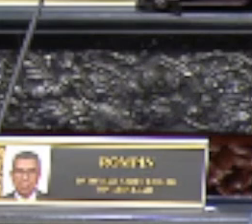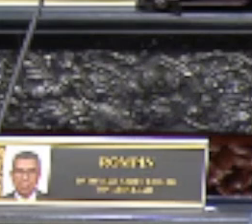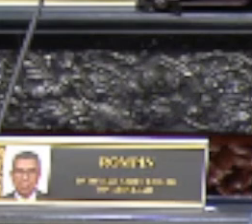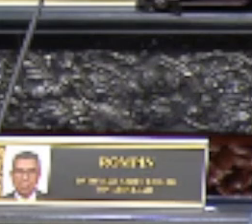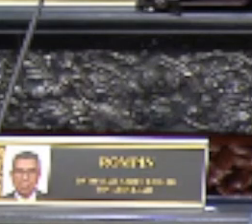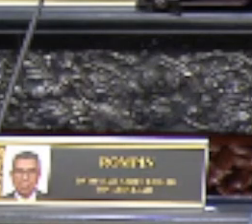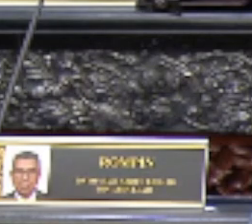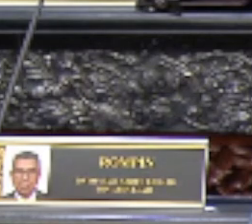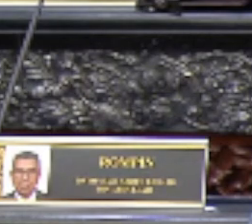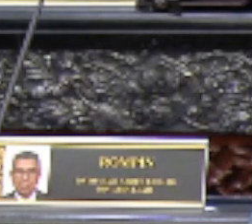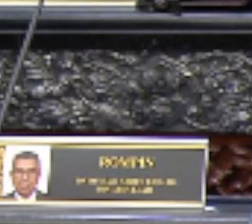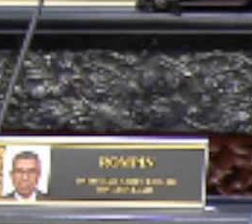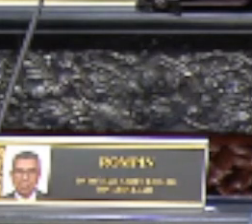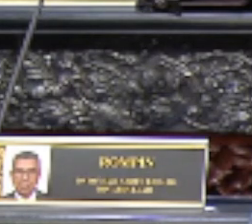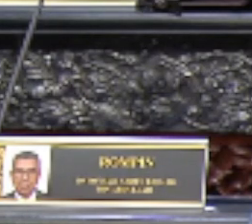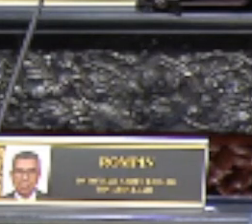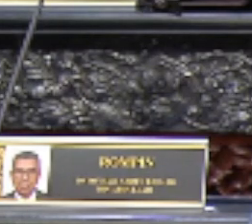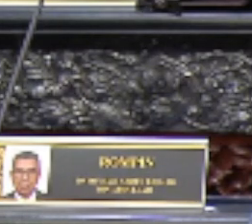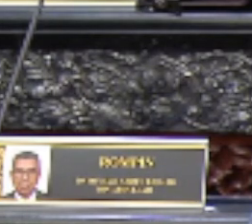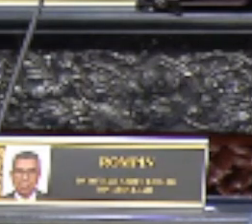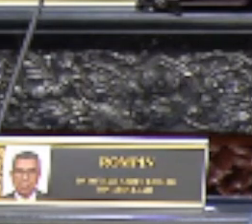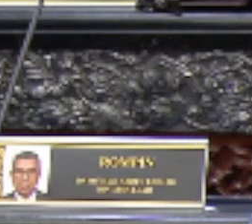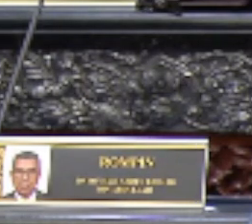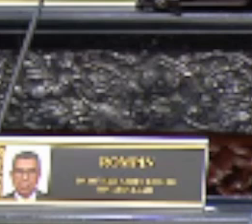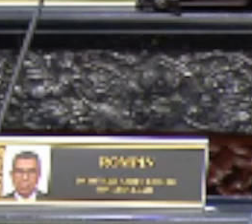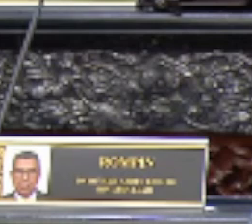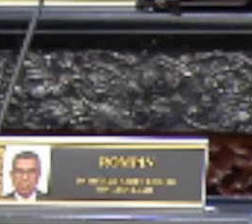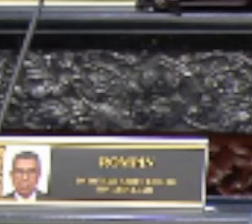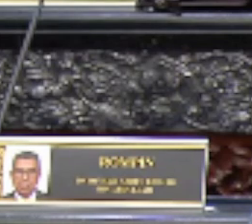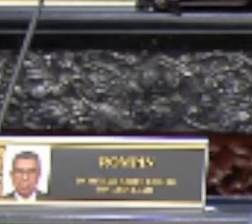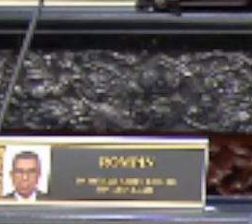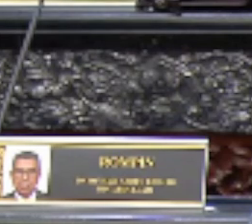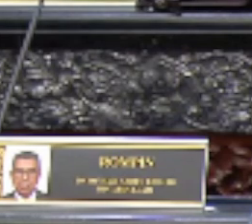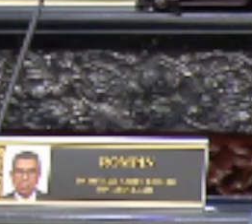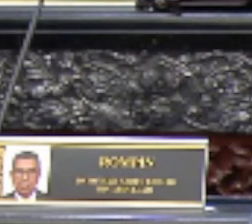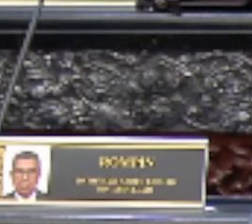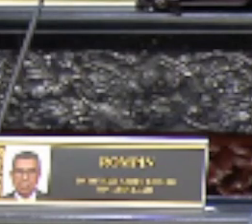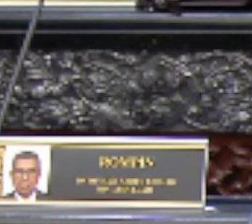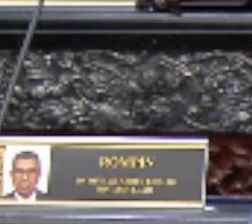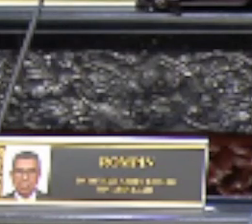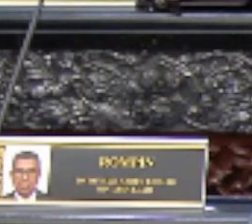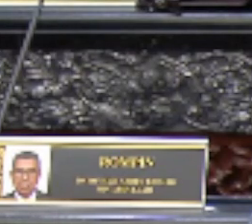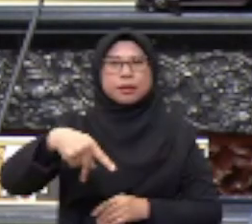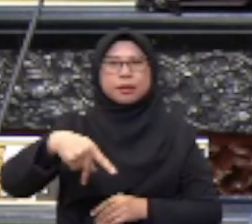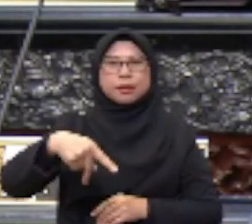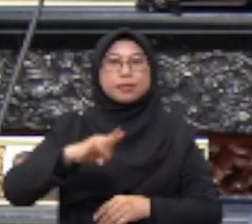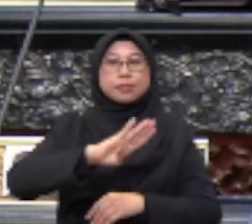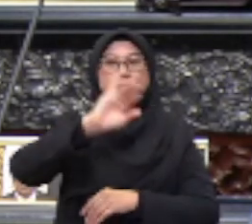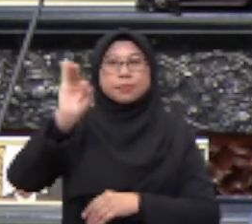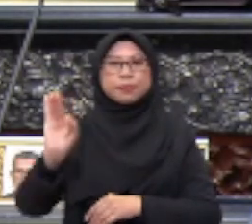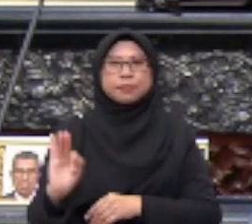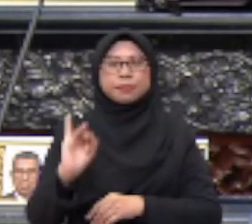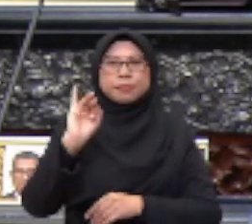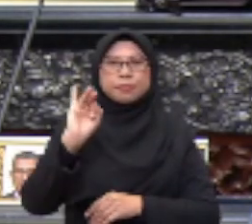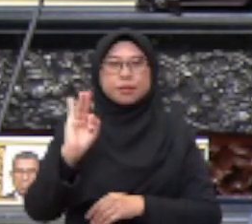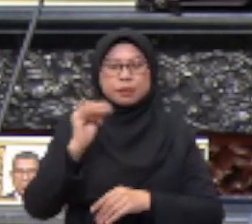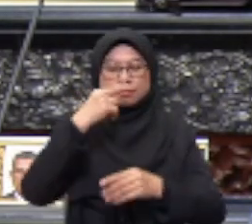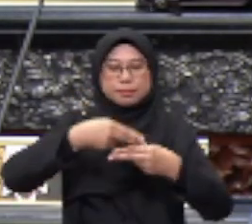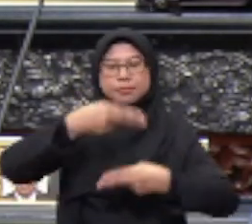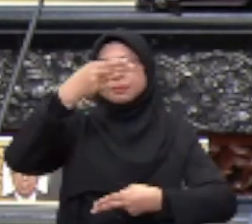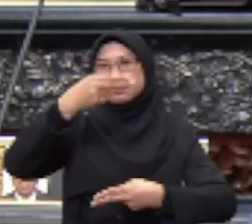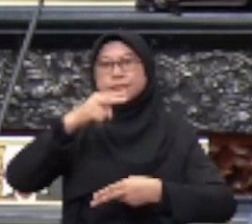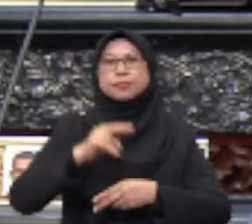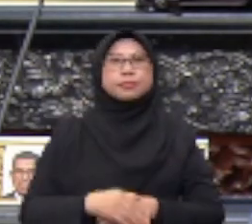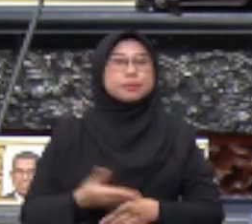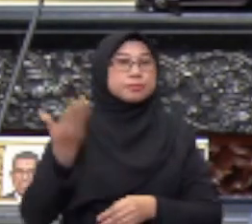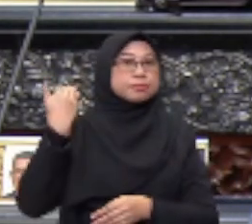dipukul oleh pegawai pengiring orang kenamaan di lobi hotel di Brickfields pada 28 Mei